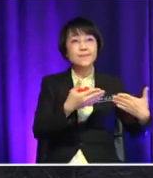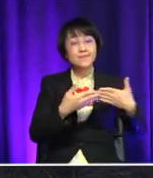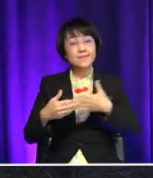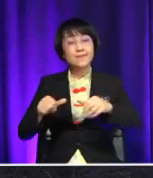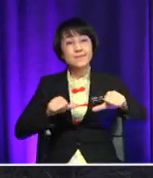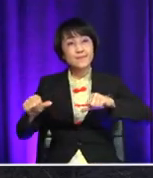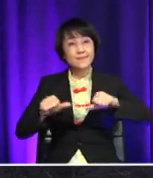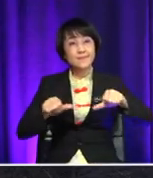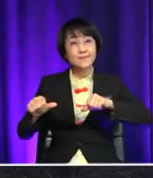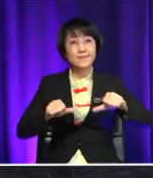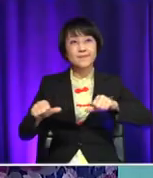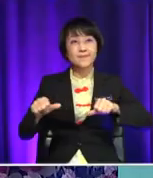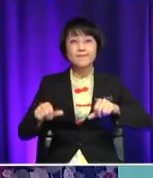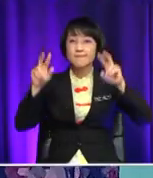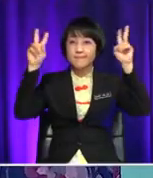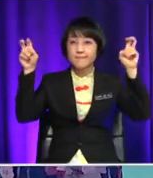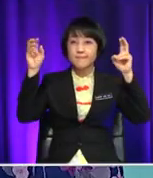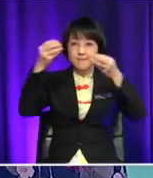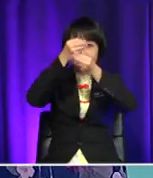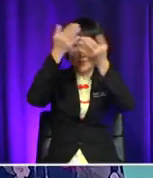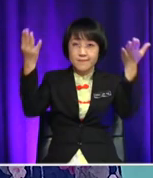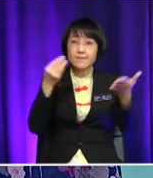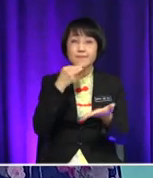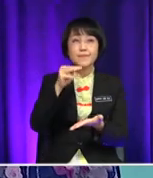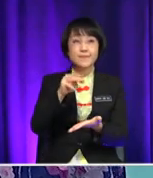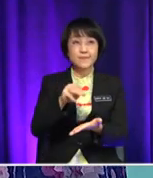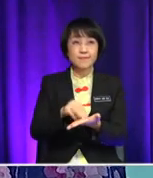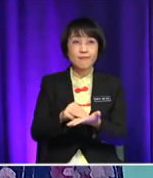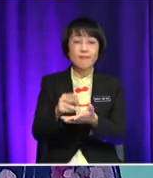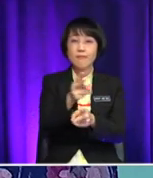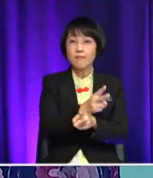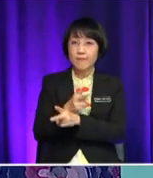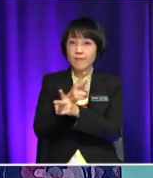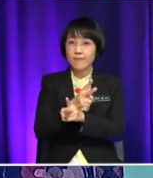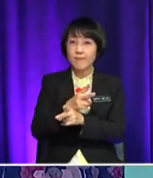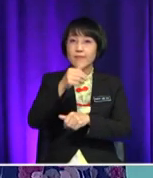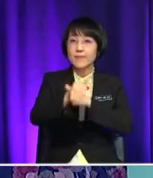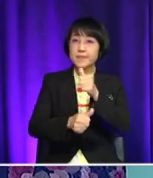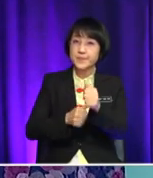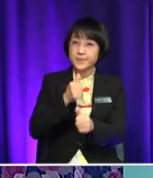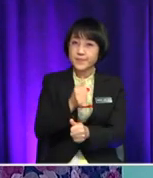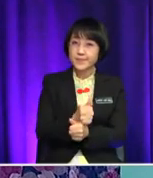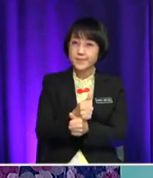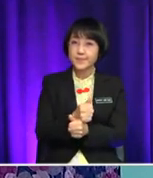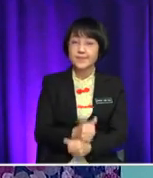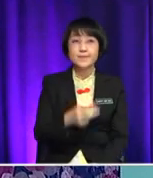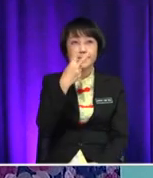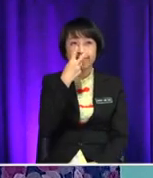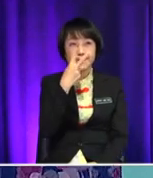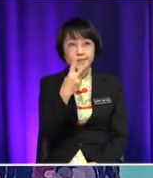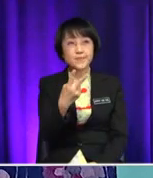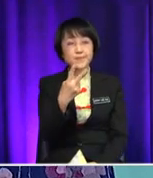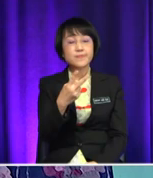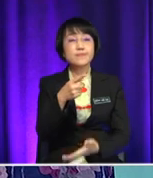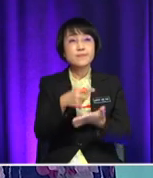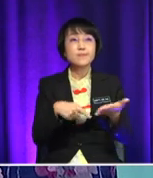seterusnya yang bertajuk sebarkan meses Lestari alam Oke Mira kita tengok Apa yang akan kita